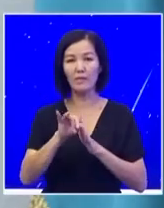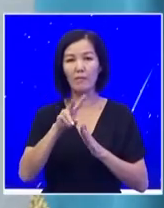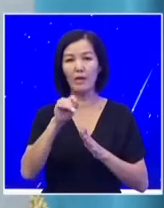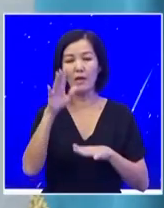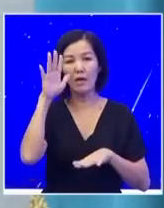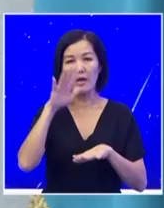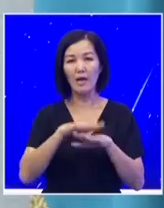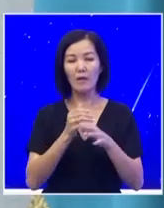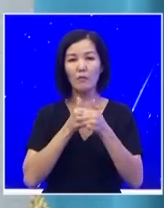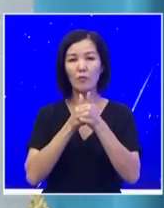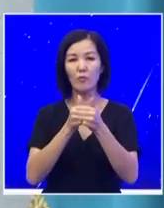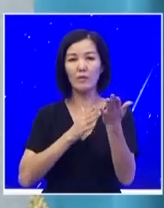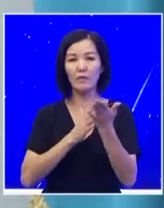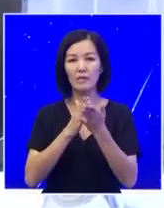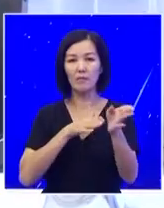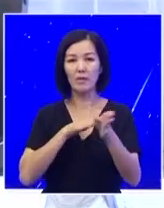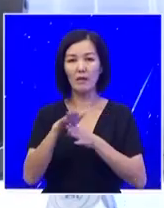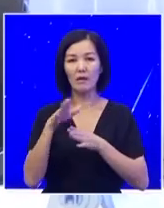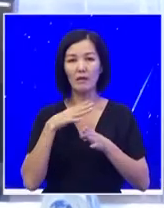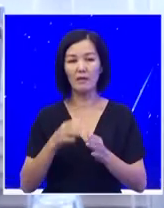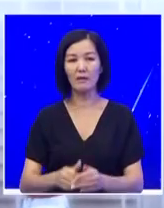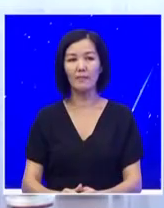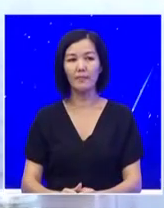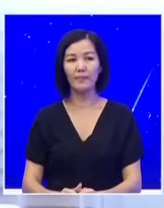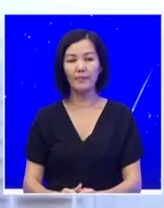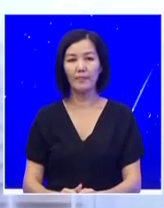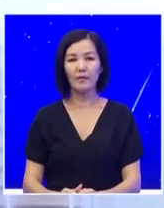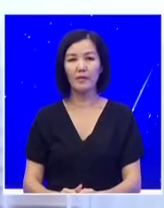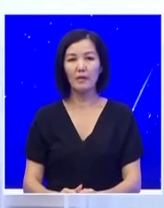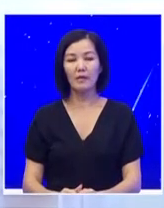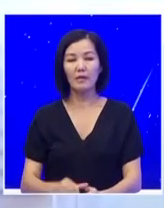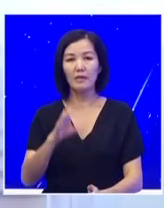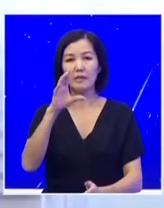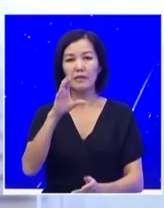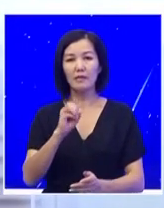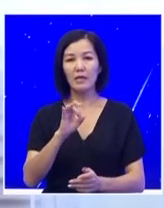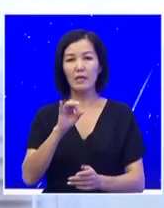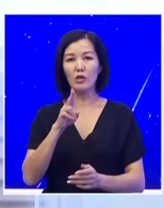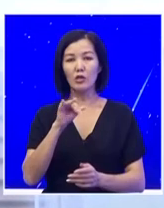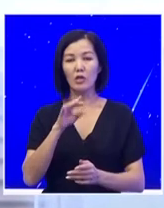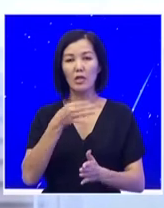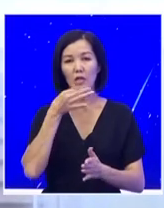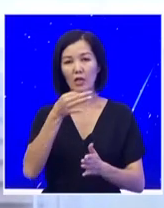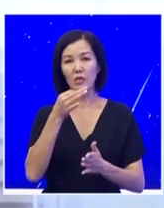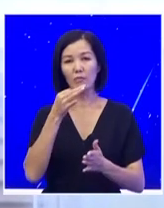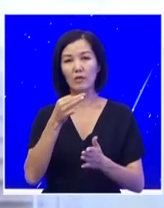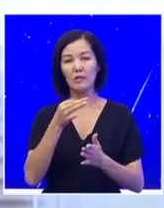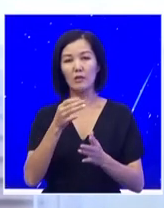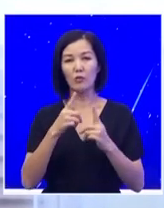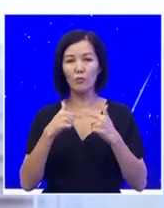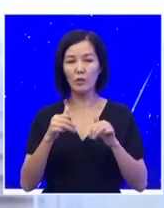әкімінің орынбасары қызметін атқарды. Серікжан Қазиұлы тәжірибесі мол, ұйымдастырушылық қабілеті